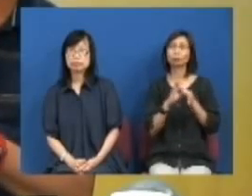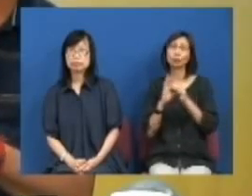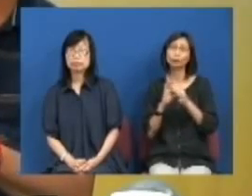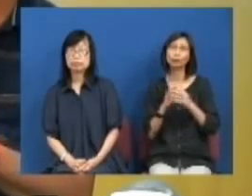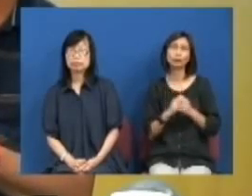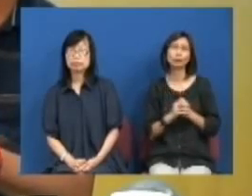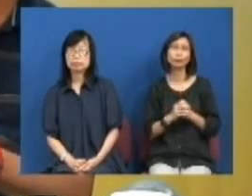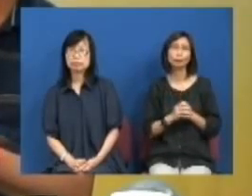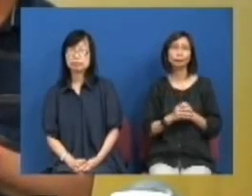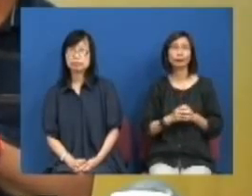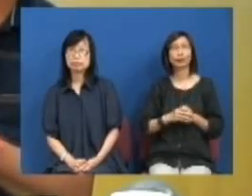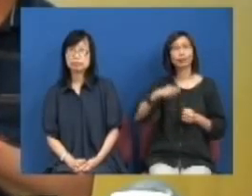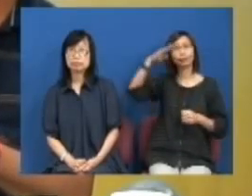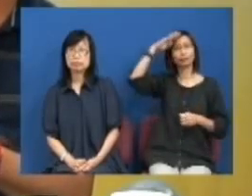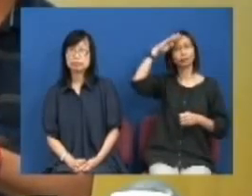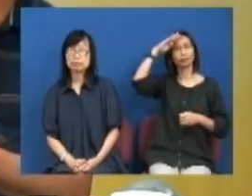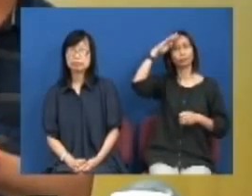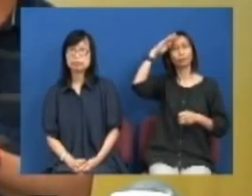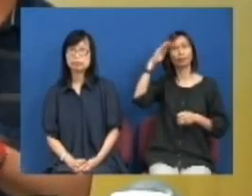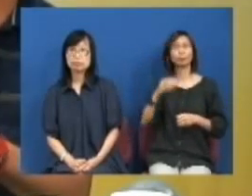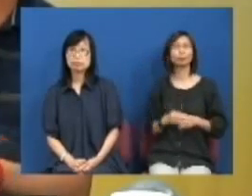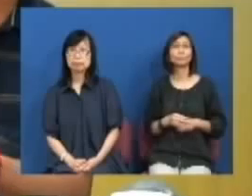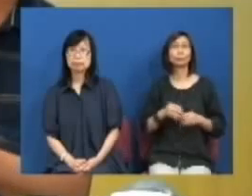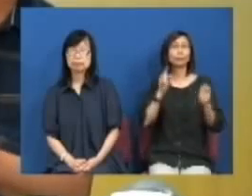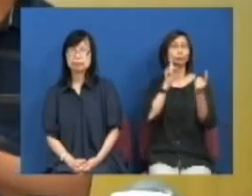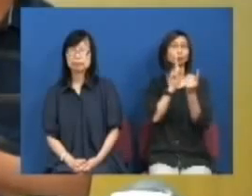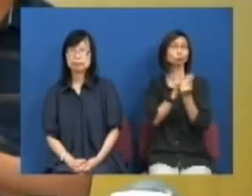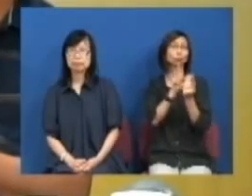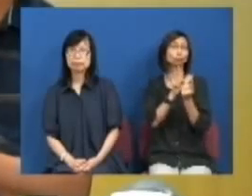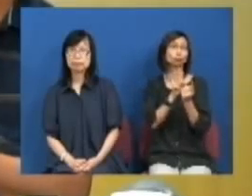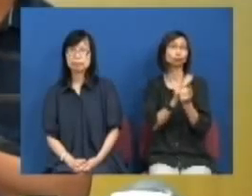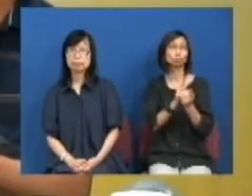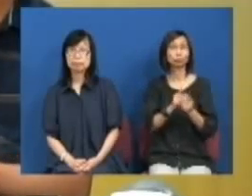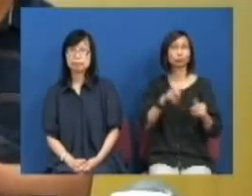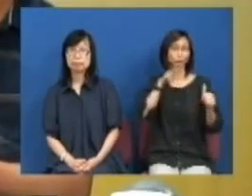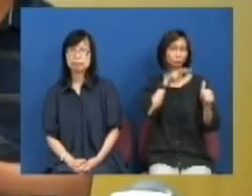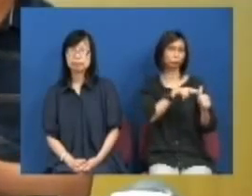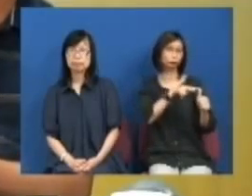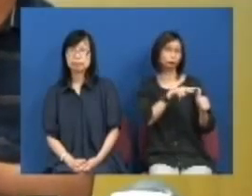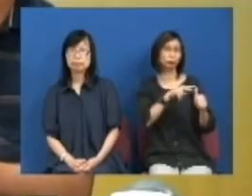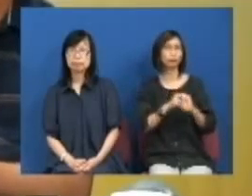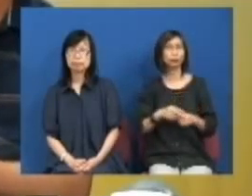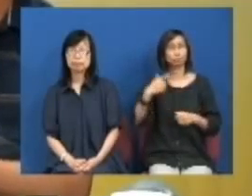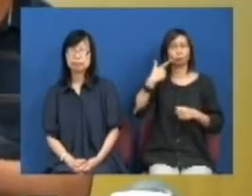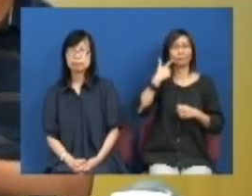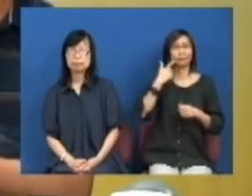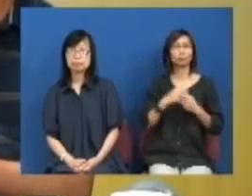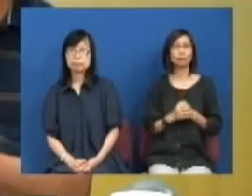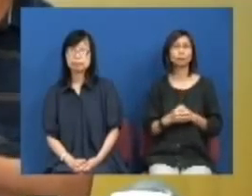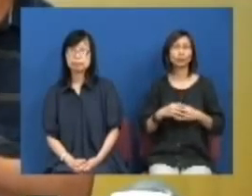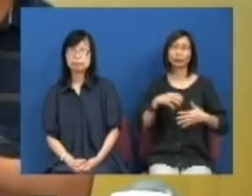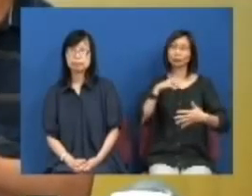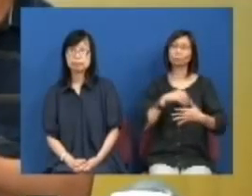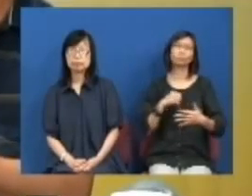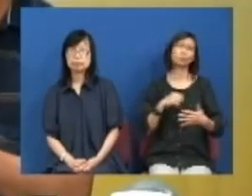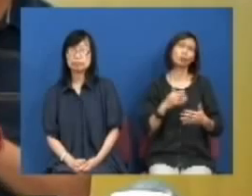於依一個即係示威人士嗰個高度鎮壓，會唔會反而係一種內慈外張嗰個即係局面係非常之明顯咧？咁我諗大